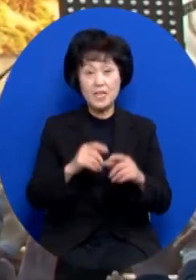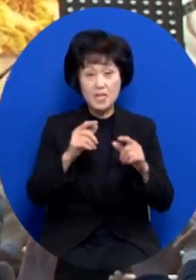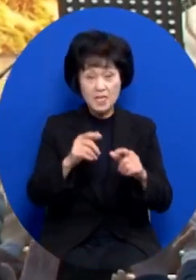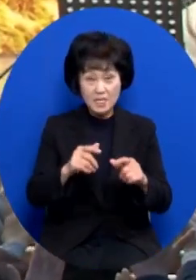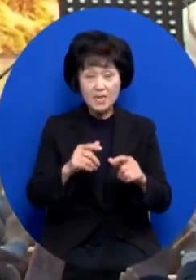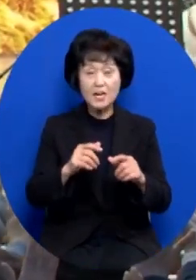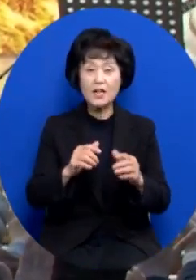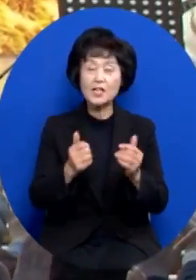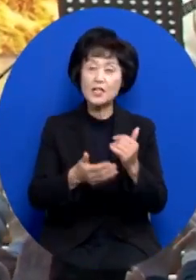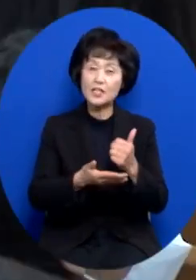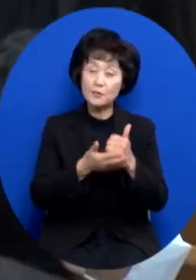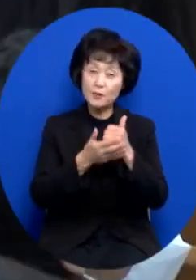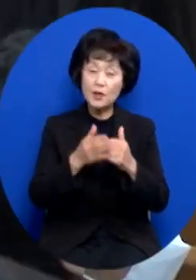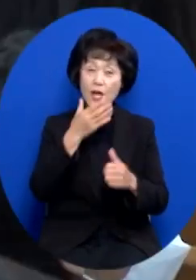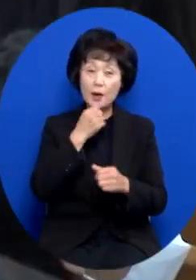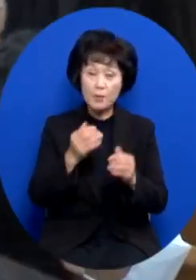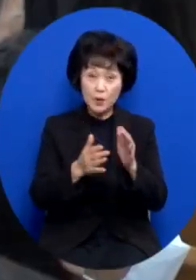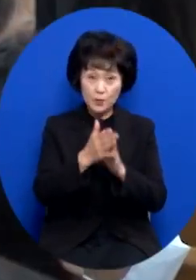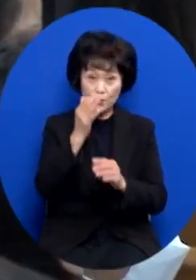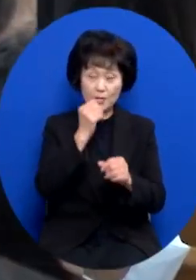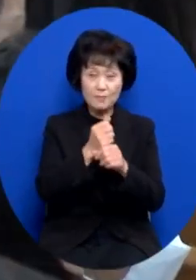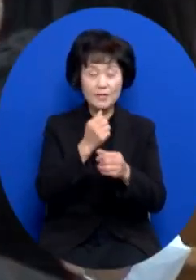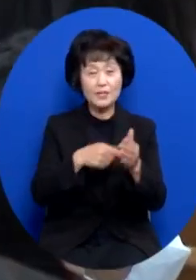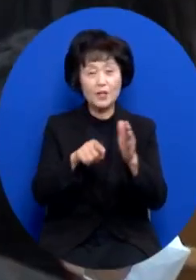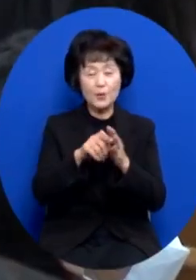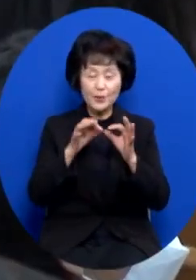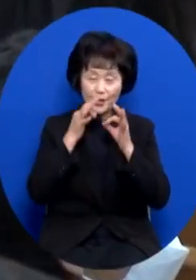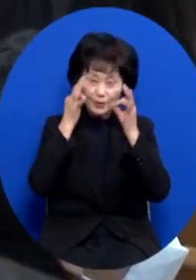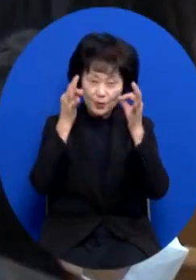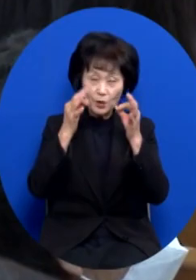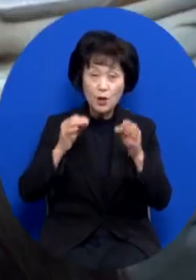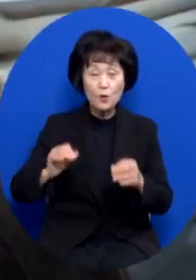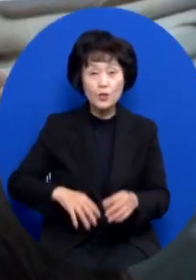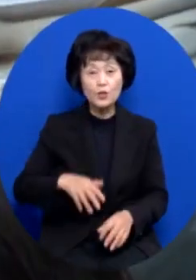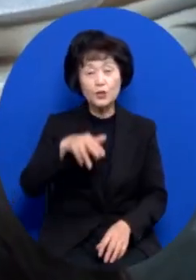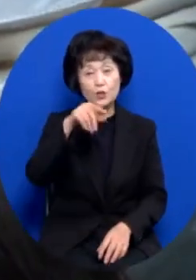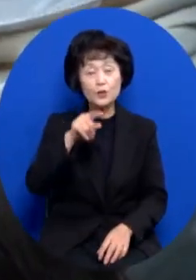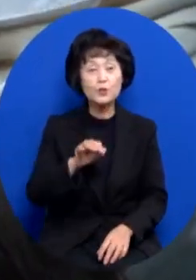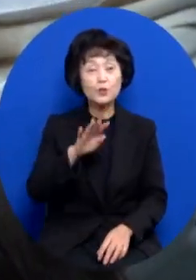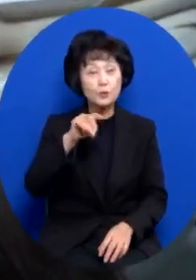지역사회를 섬기고 행복한 도시를 만들기 위한 노력. 원주 중부교회는 그